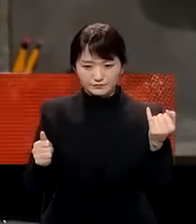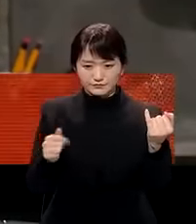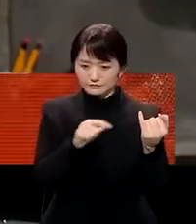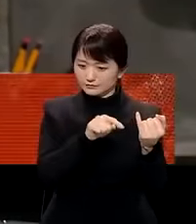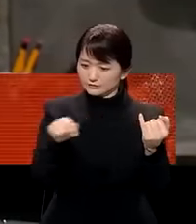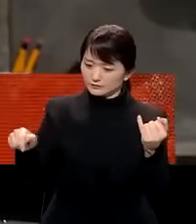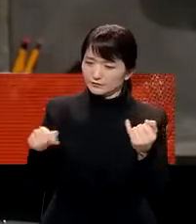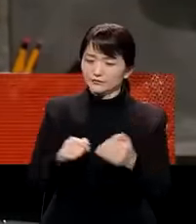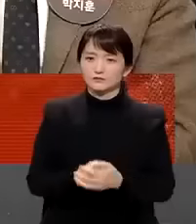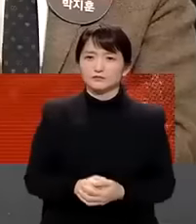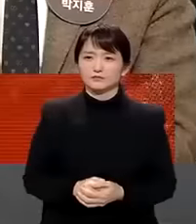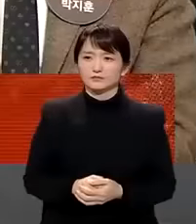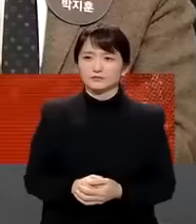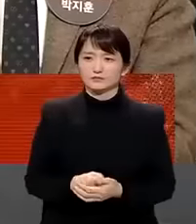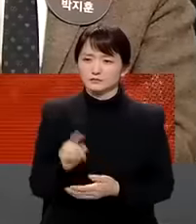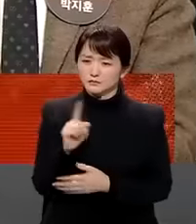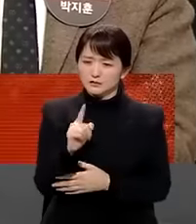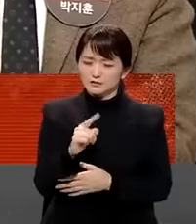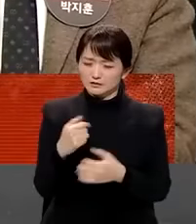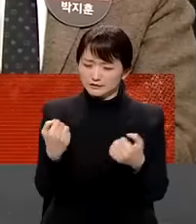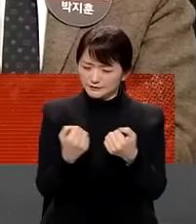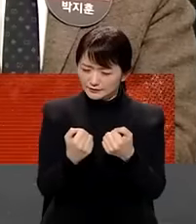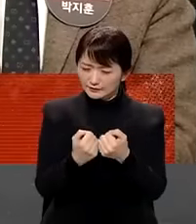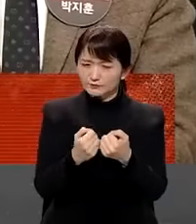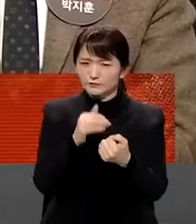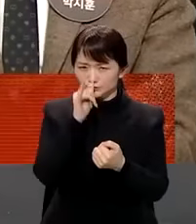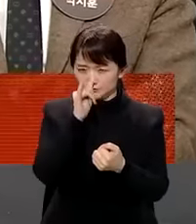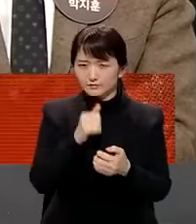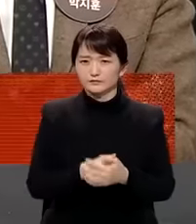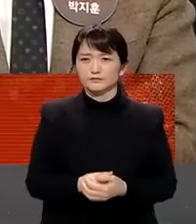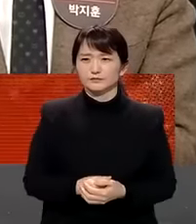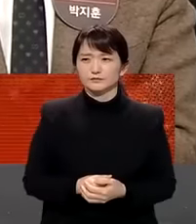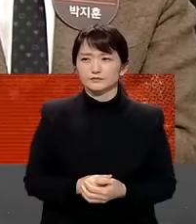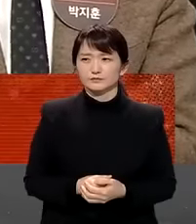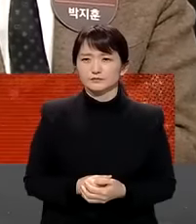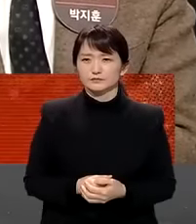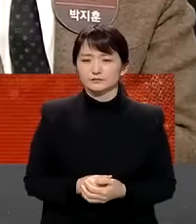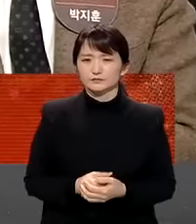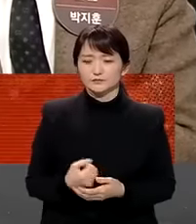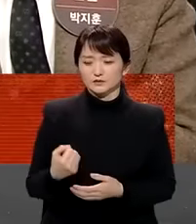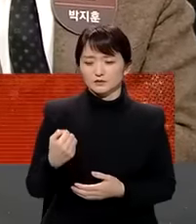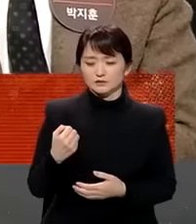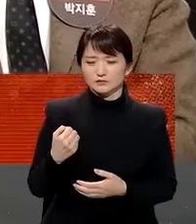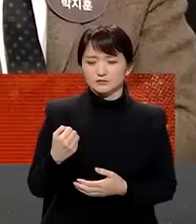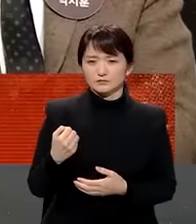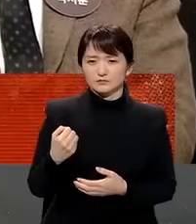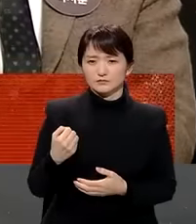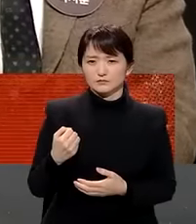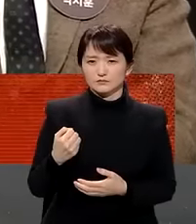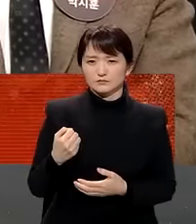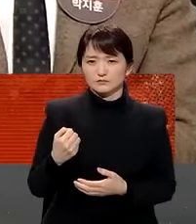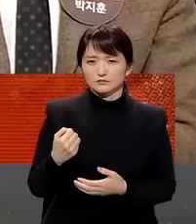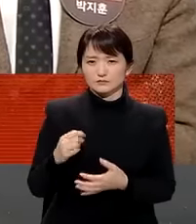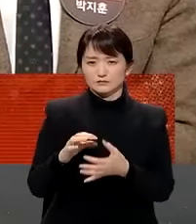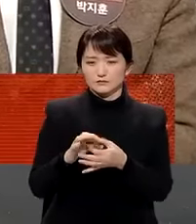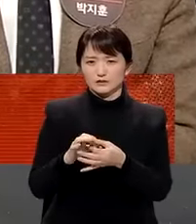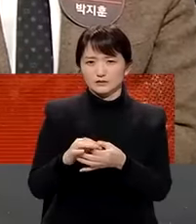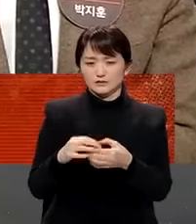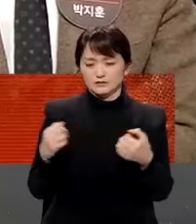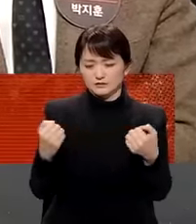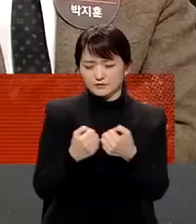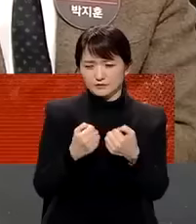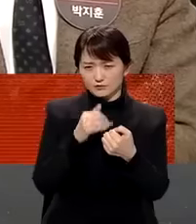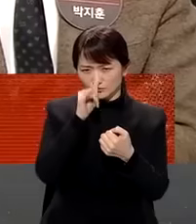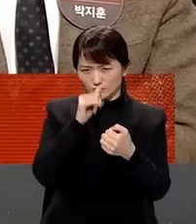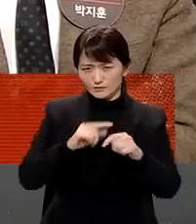압력이라는 다툼이 있었다라고 얘기가 좀 나오고 있고요 그 알력 다툼이 원인이 되는게 아닌가라고 이제이 시비가 붙은